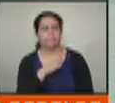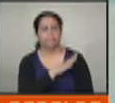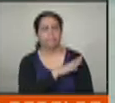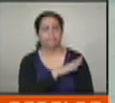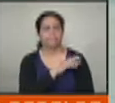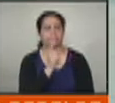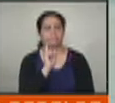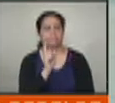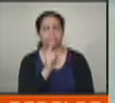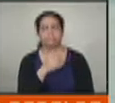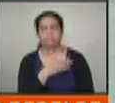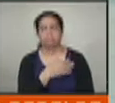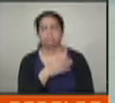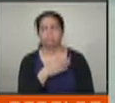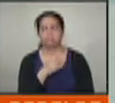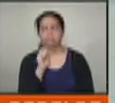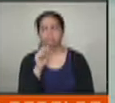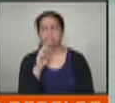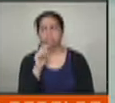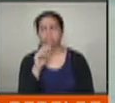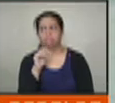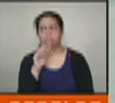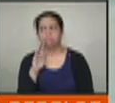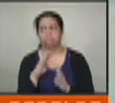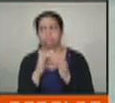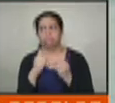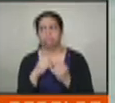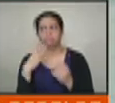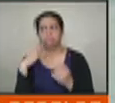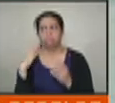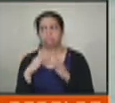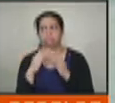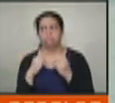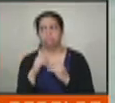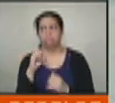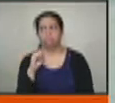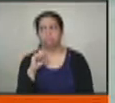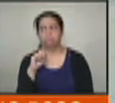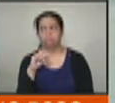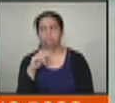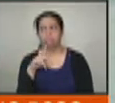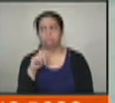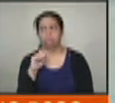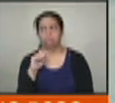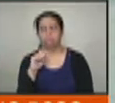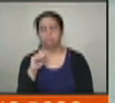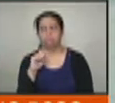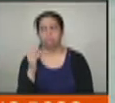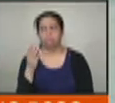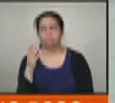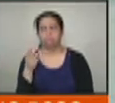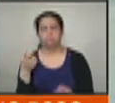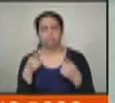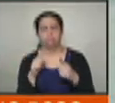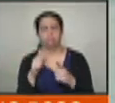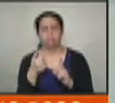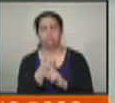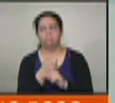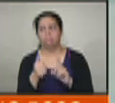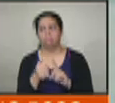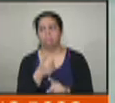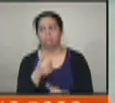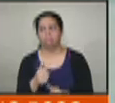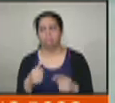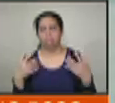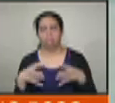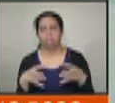mama, kakausapin natin si Arturo Angeles. Chairman ng Barangay Sapang Pila, kung saan nangyari ang sugatan o